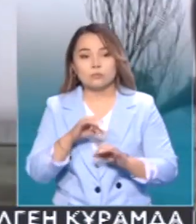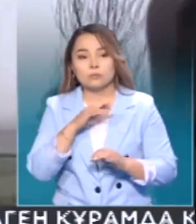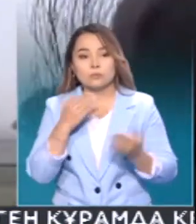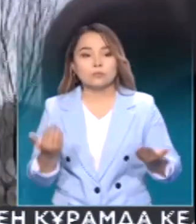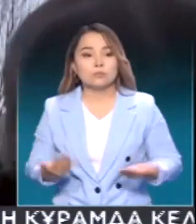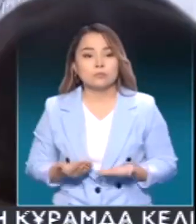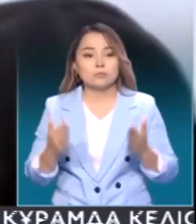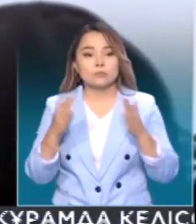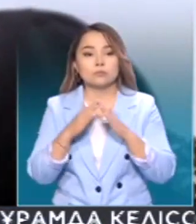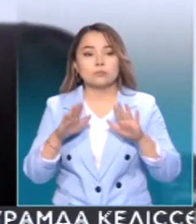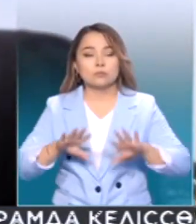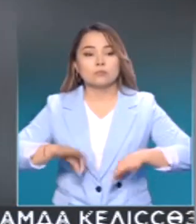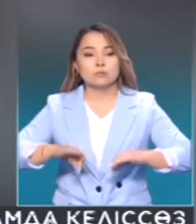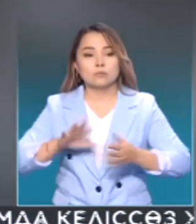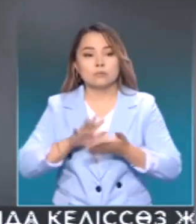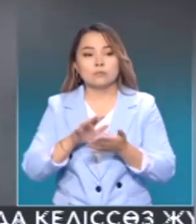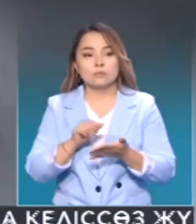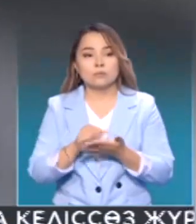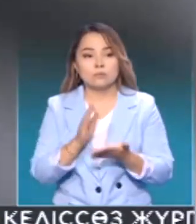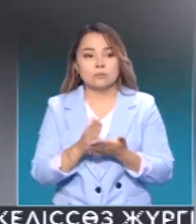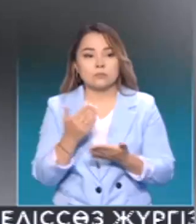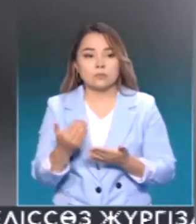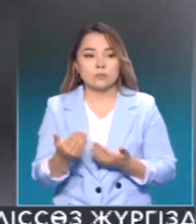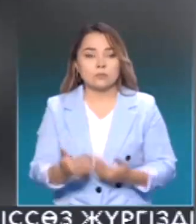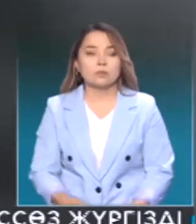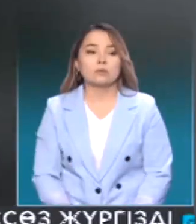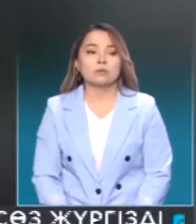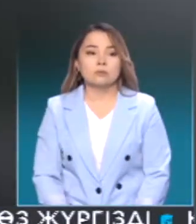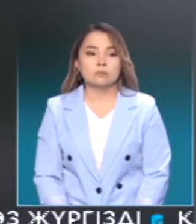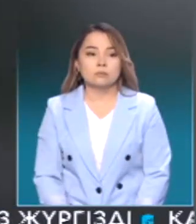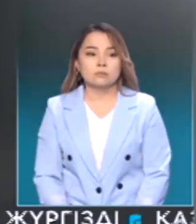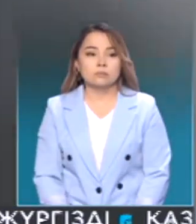тұрғын үйлер мен көліктер бүлінген.